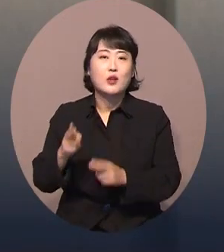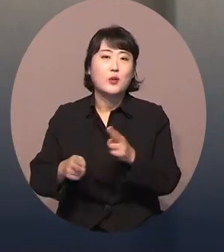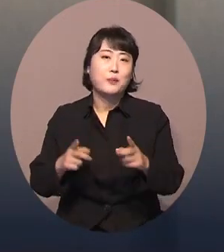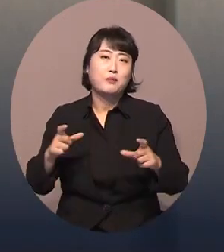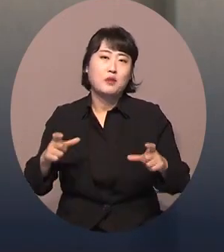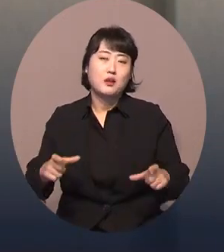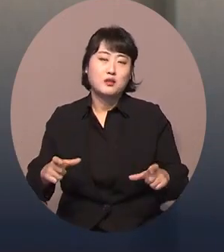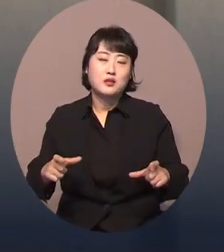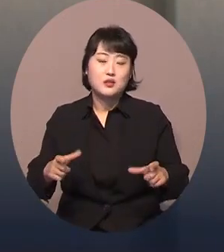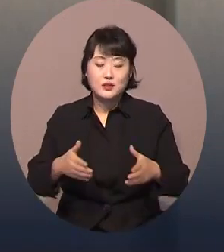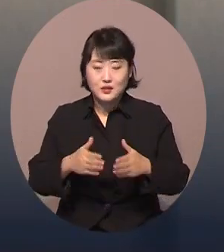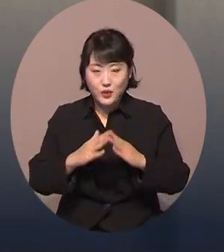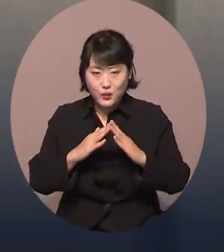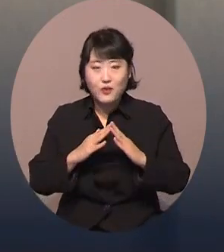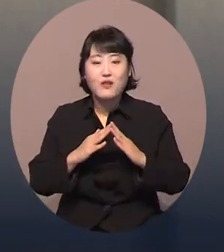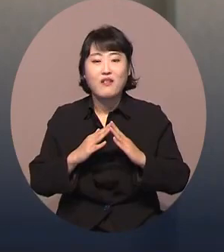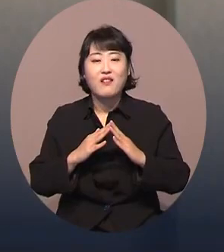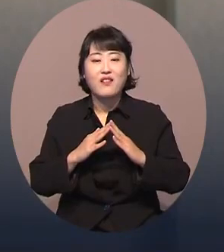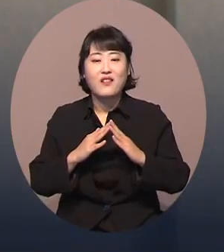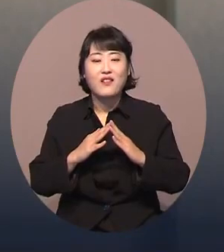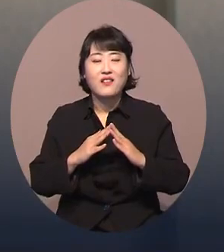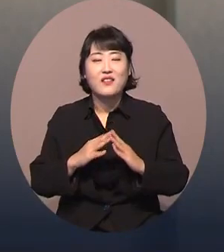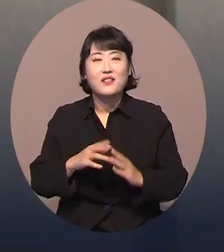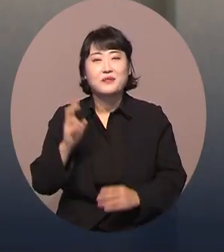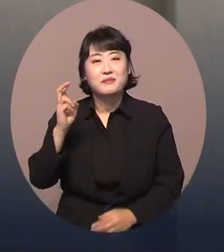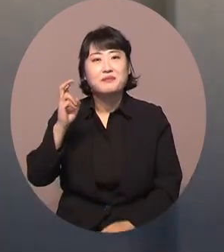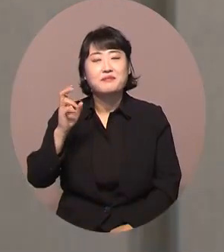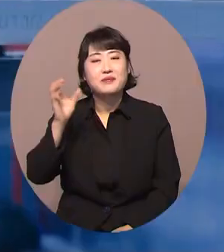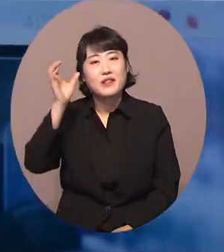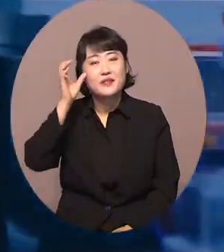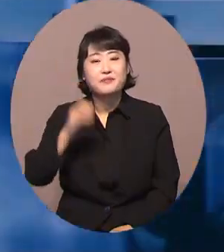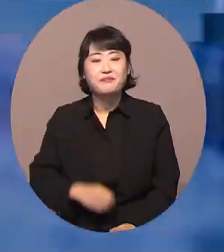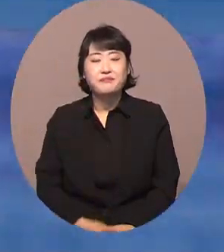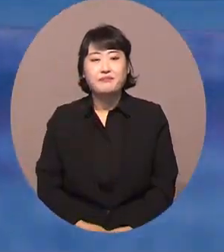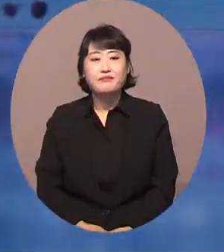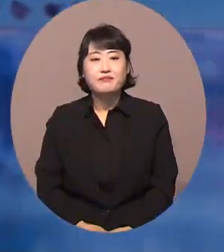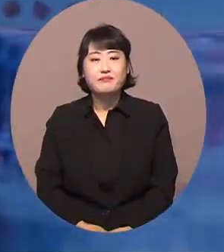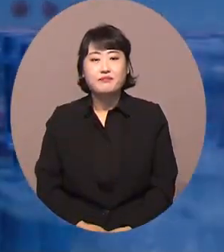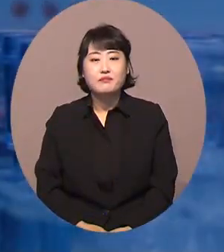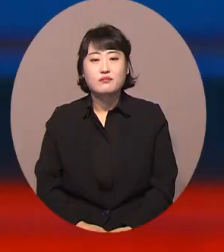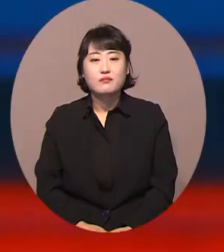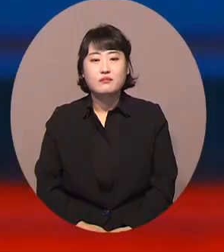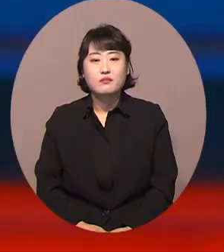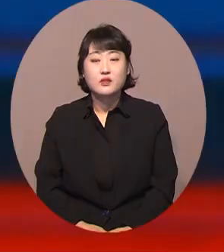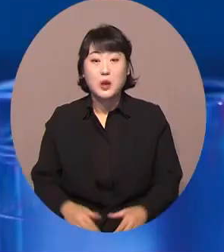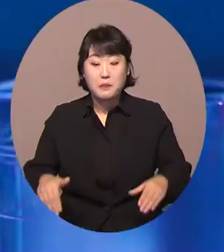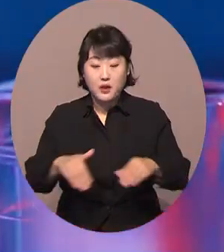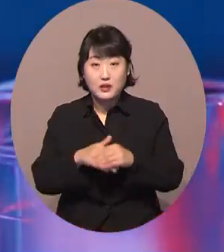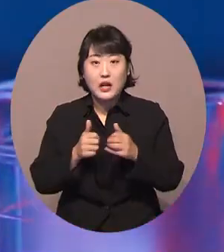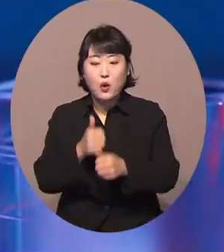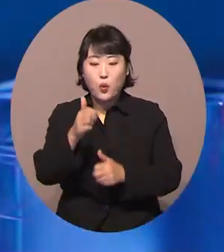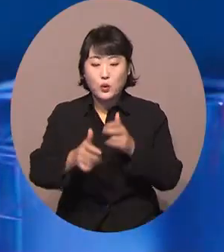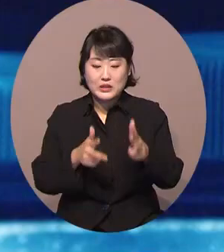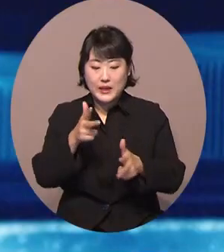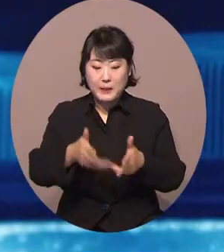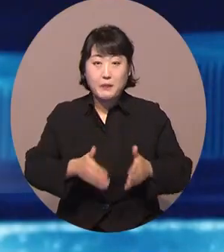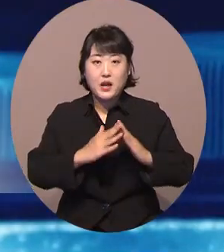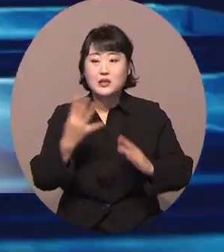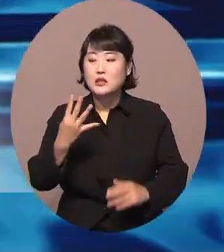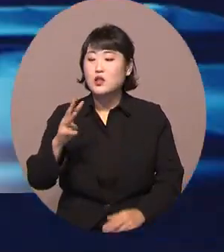단지가 형성되이라는 그런 예상을 하고 있습니다 돈은 협약에 따라 공장이 지어지면